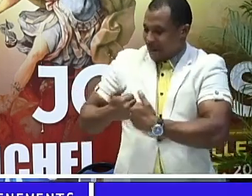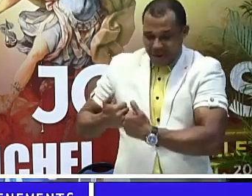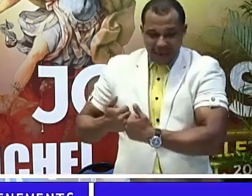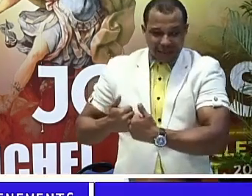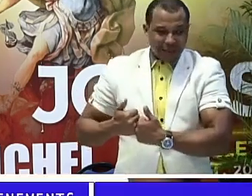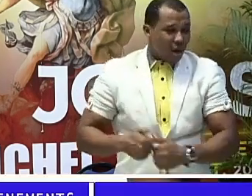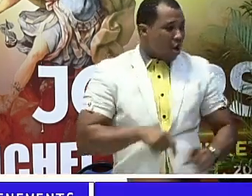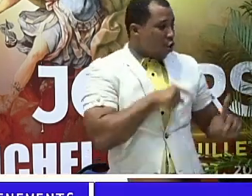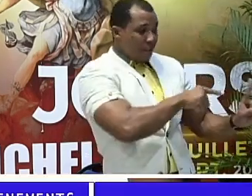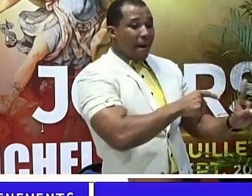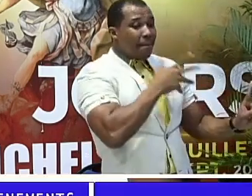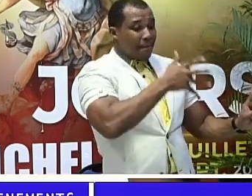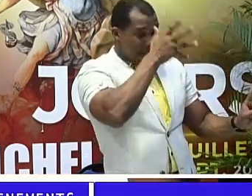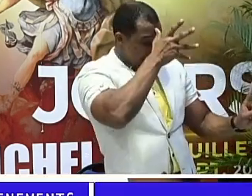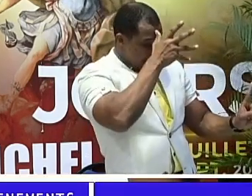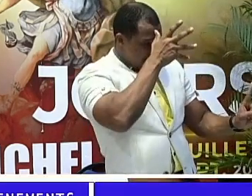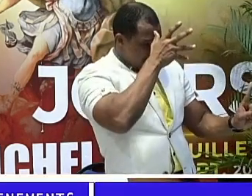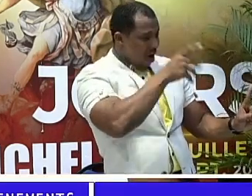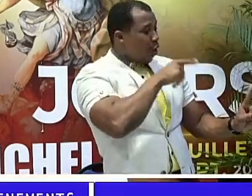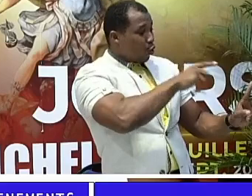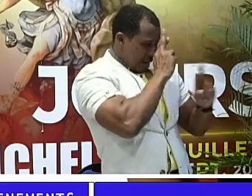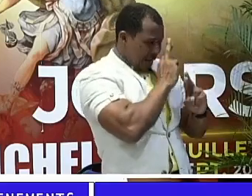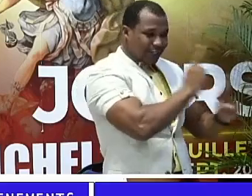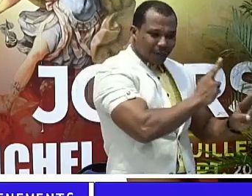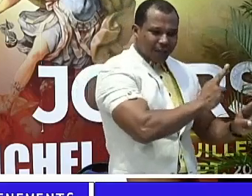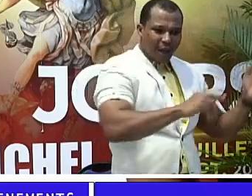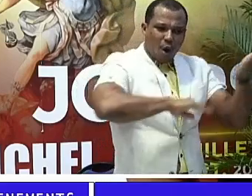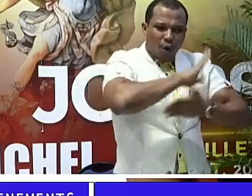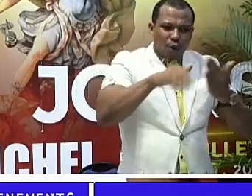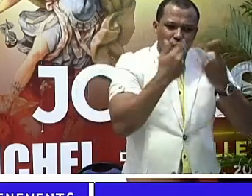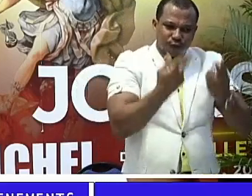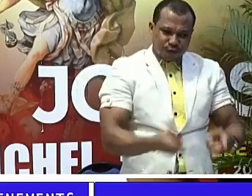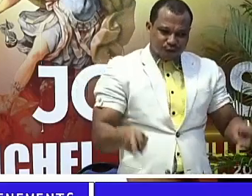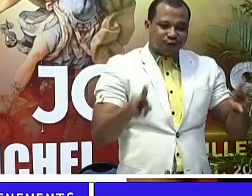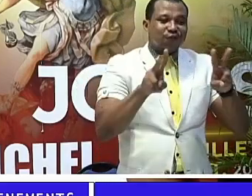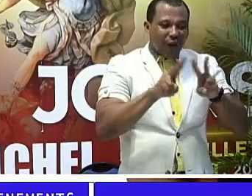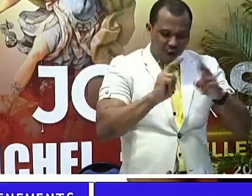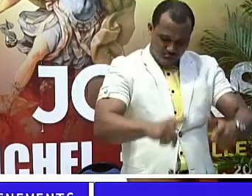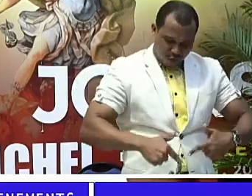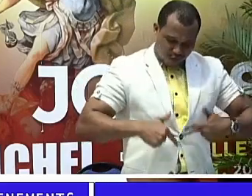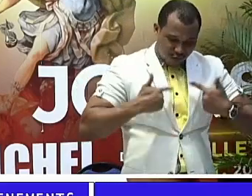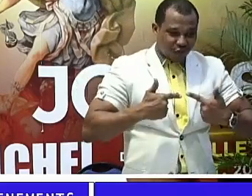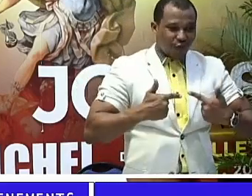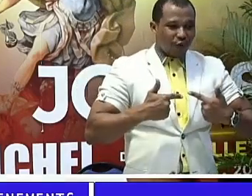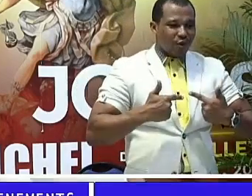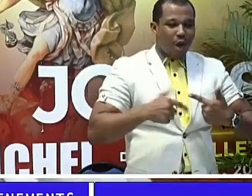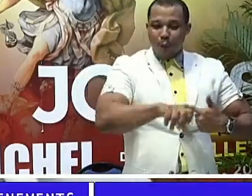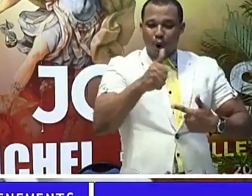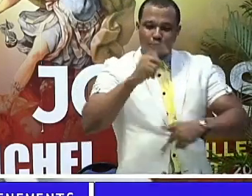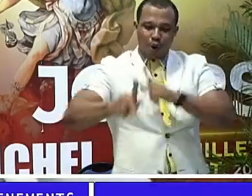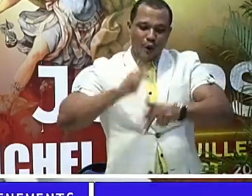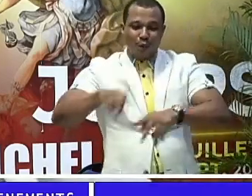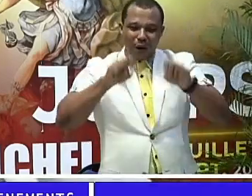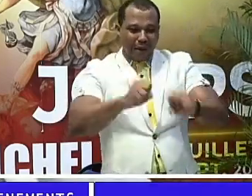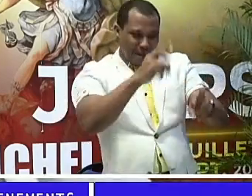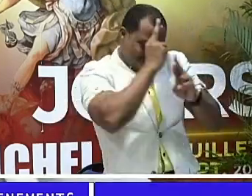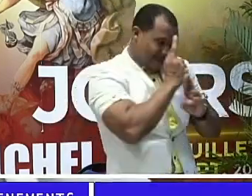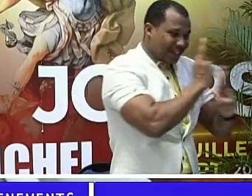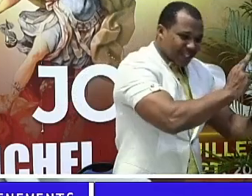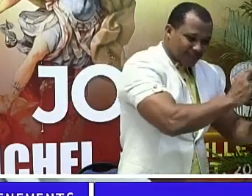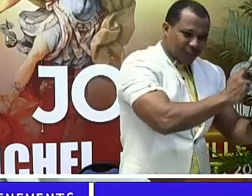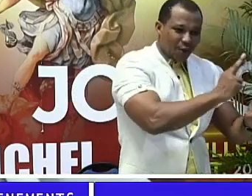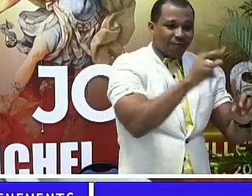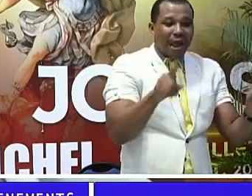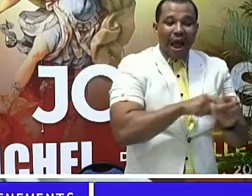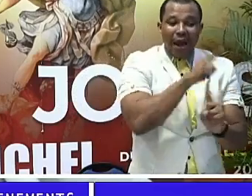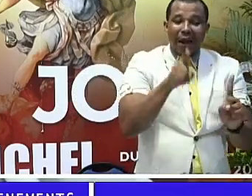toute valeur yo faut vivre yo. Faut intérioriser yo pour moun ki bon kontou la ka respecte nan yo. Mais lorsque yon moun ou di wa